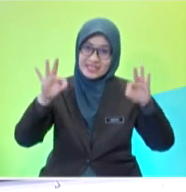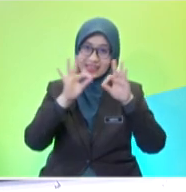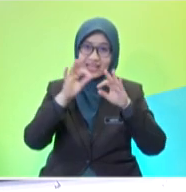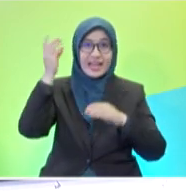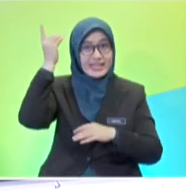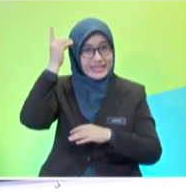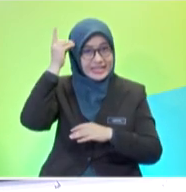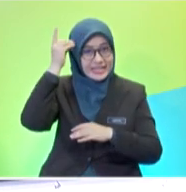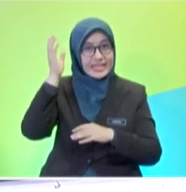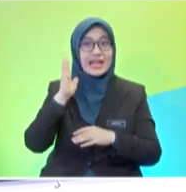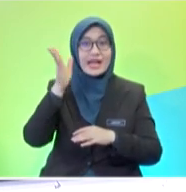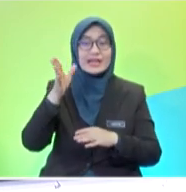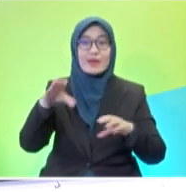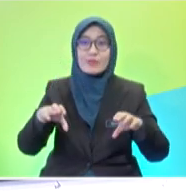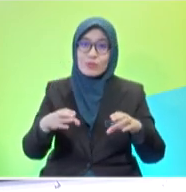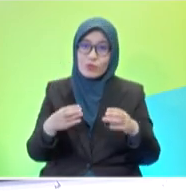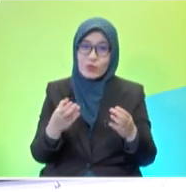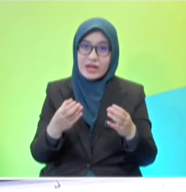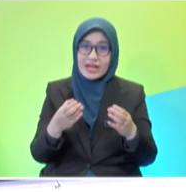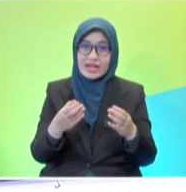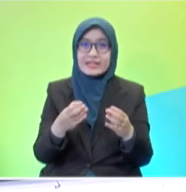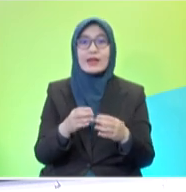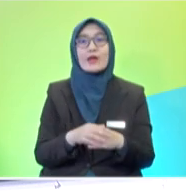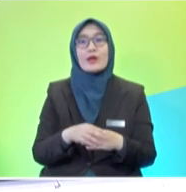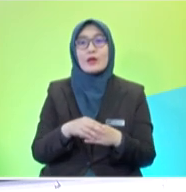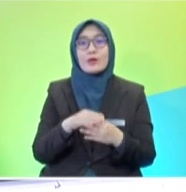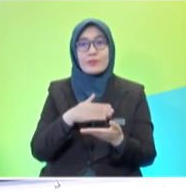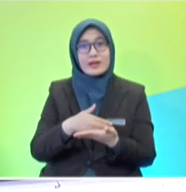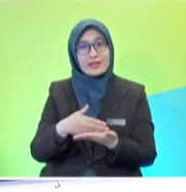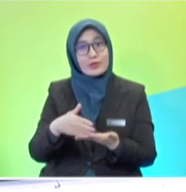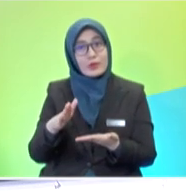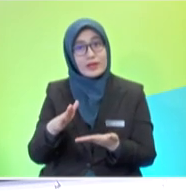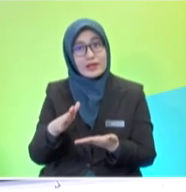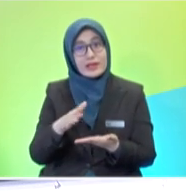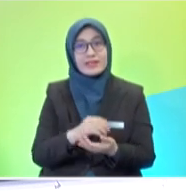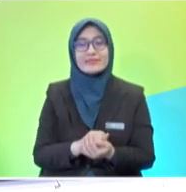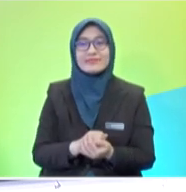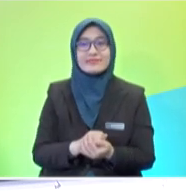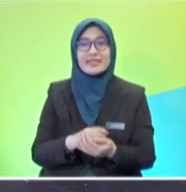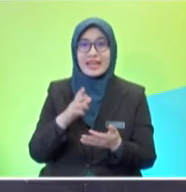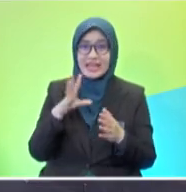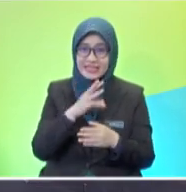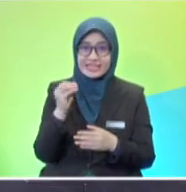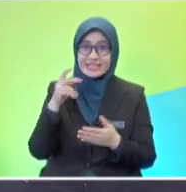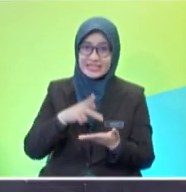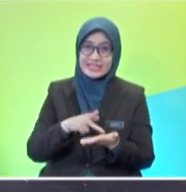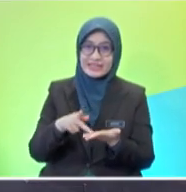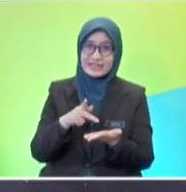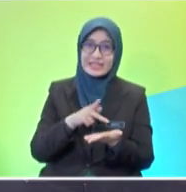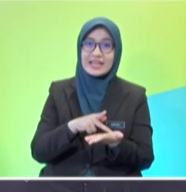tulang mengikut situasi dan kita lihat Dia mengira baginya betul Atau tidak boleh buat